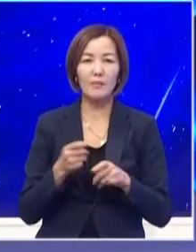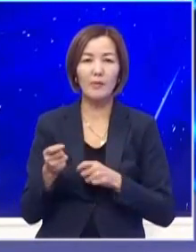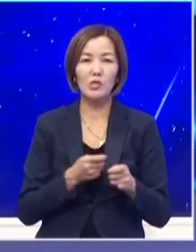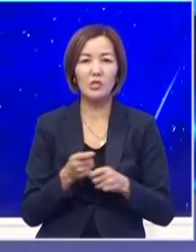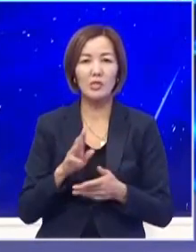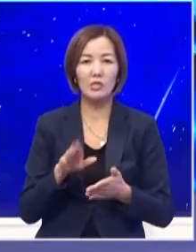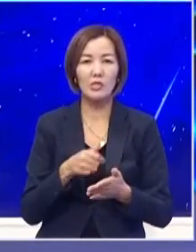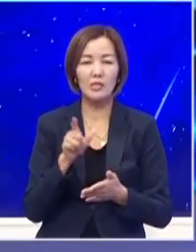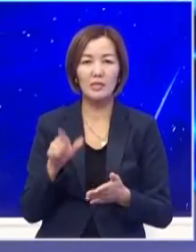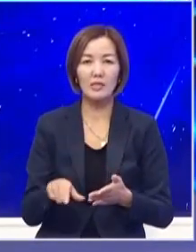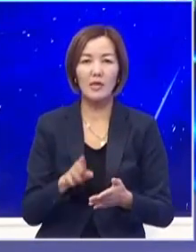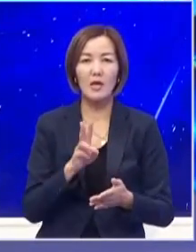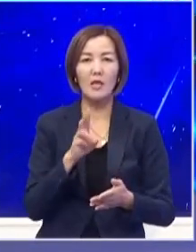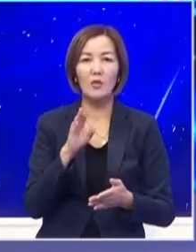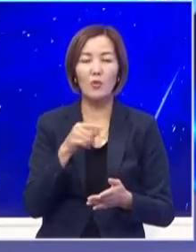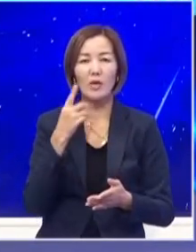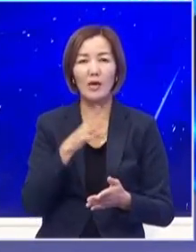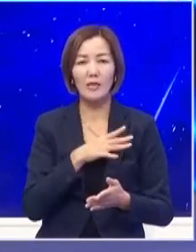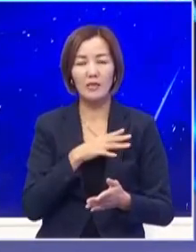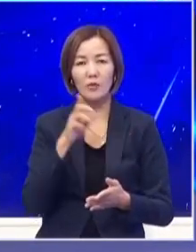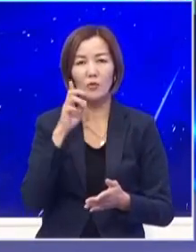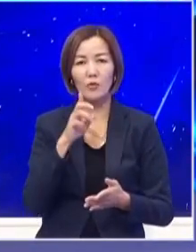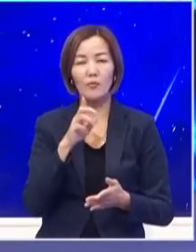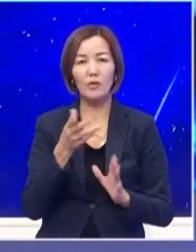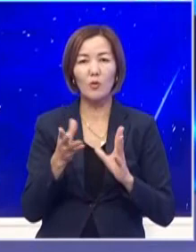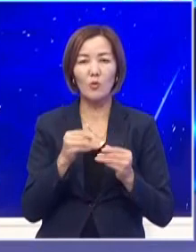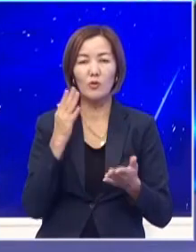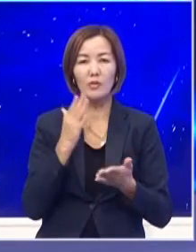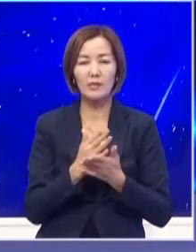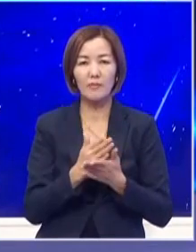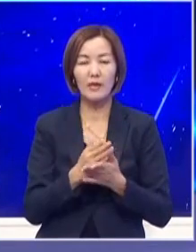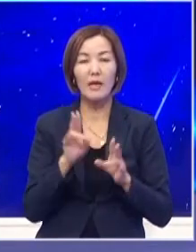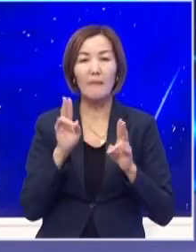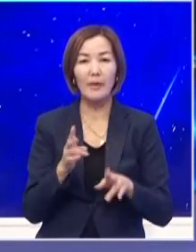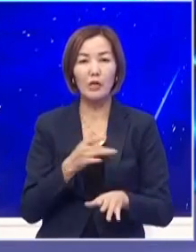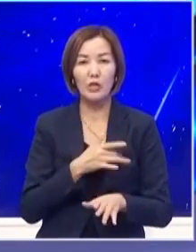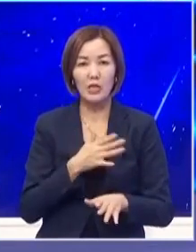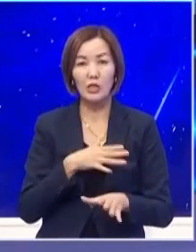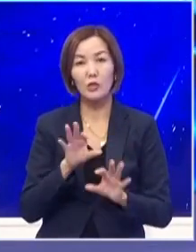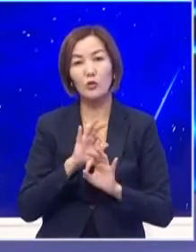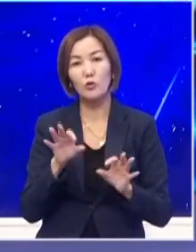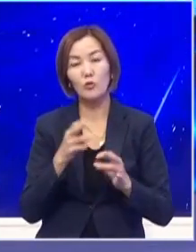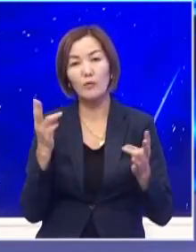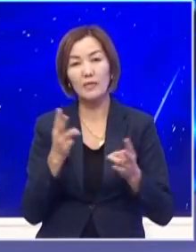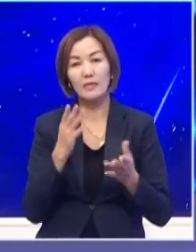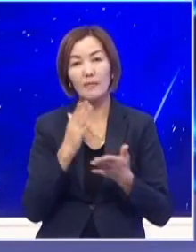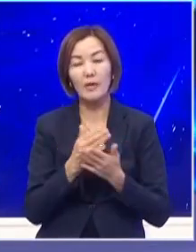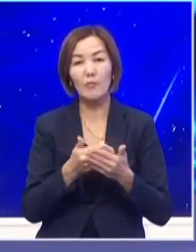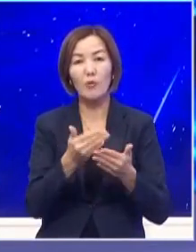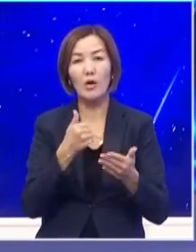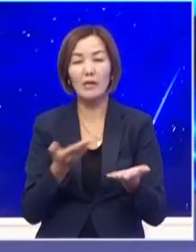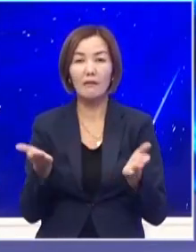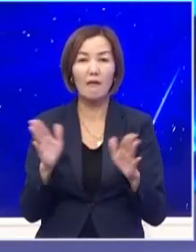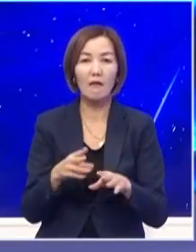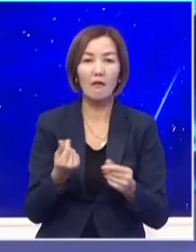басшысы Әнуар Саипов айтты. Үкіметтің оң қорытындысы бар, бірақ жекешелендірудің түсіндірмесі бар. Бұған дейін қалған